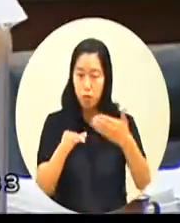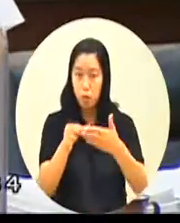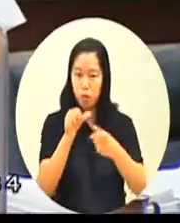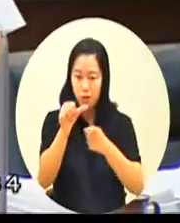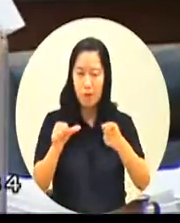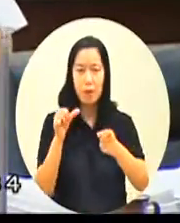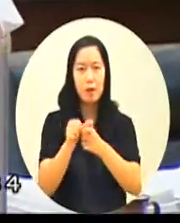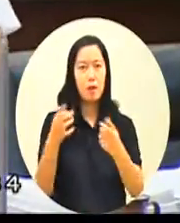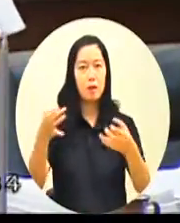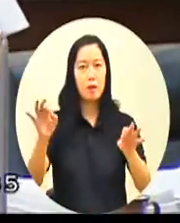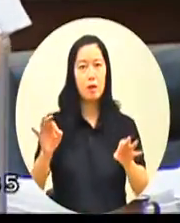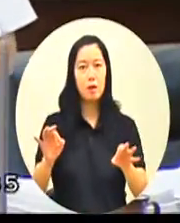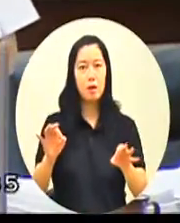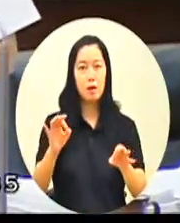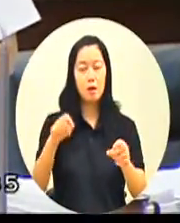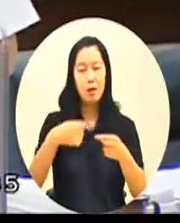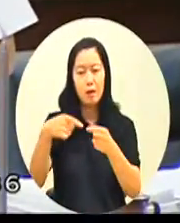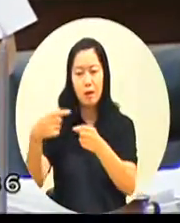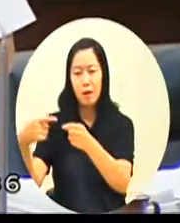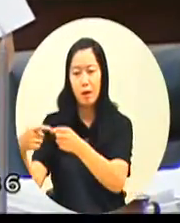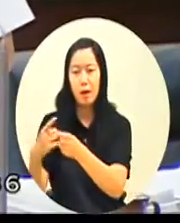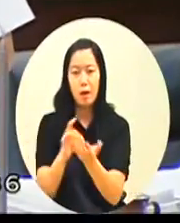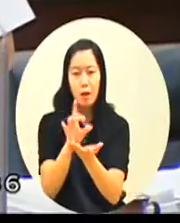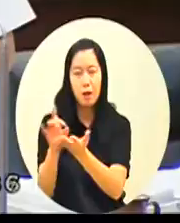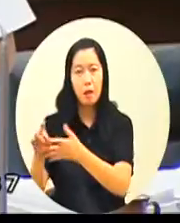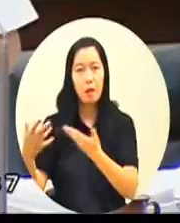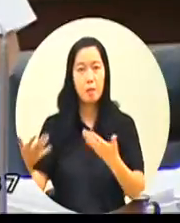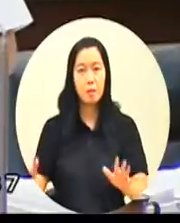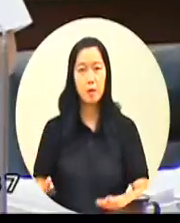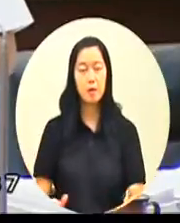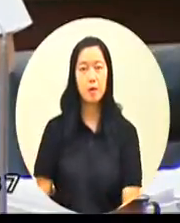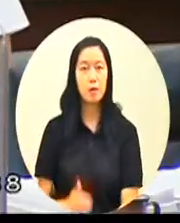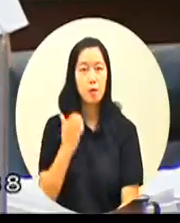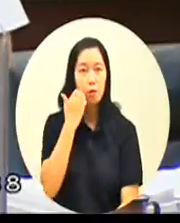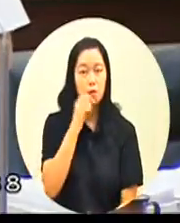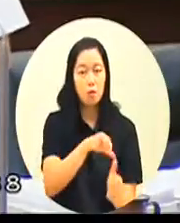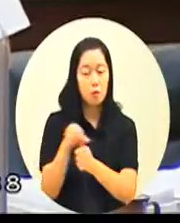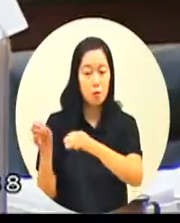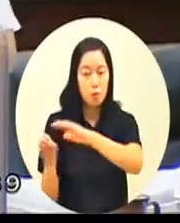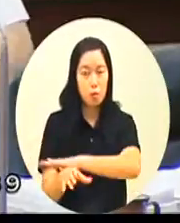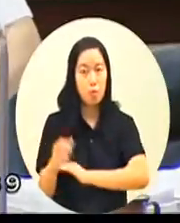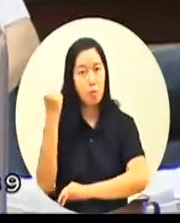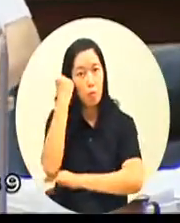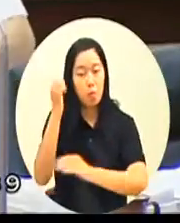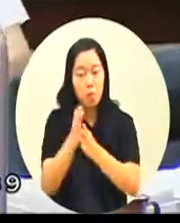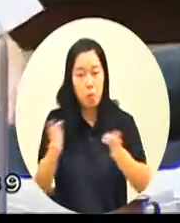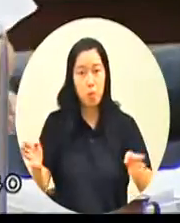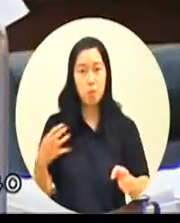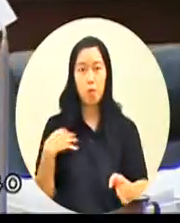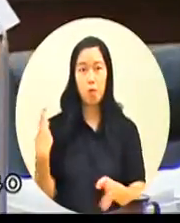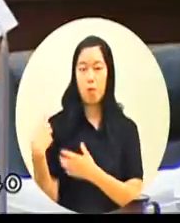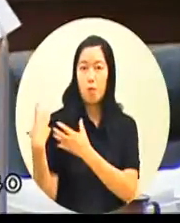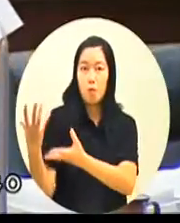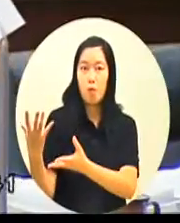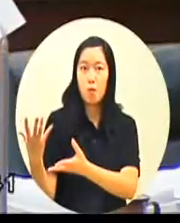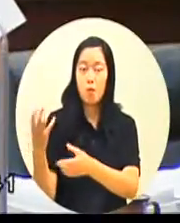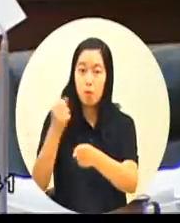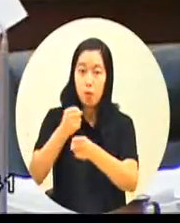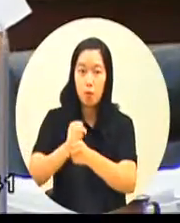过了，如果真的要规划去做安置住宅也好，恐怕我们在做花苞了什么，大概又2年过